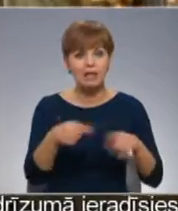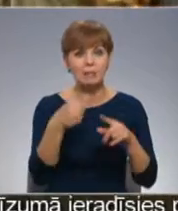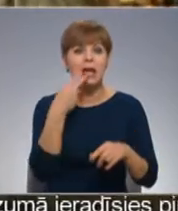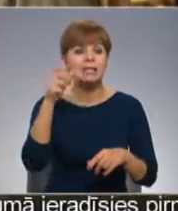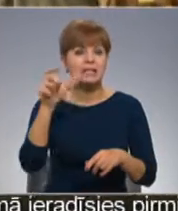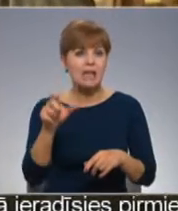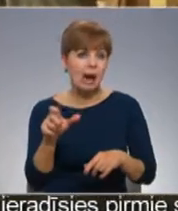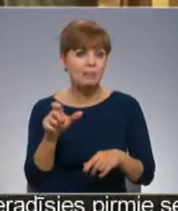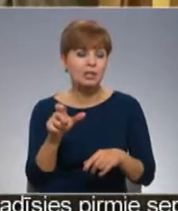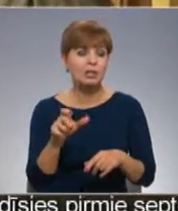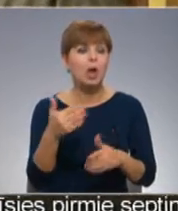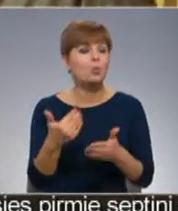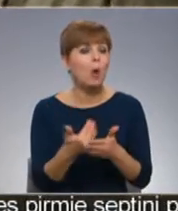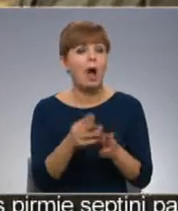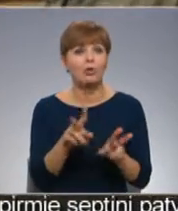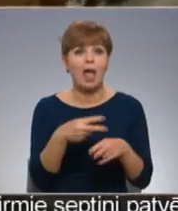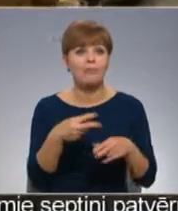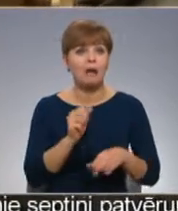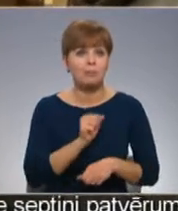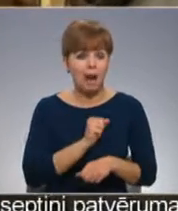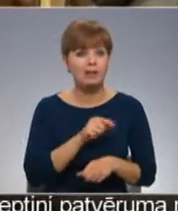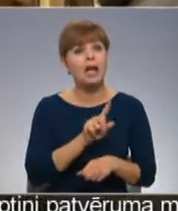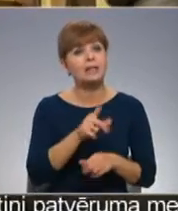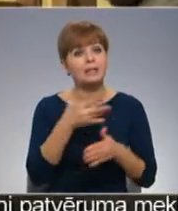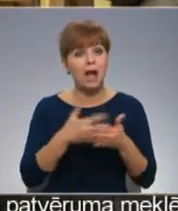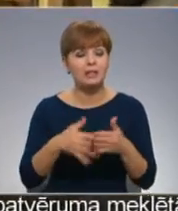ka no jaunā nevajag baidīties, bet jārēķinās